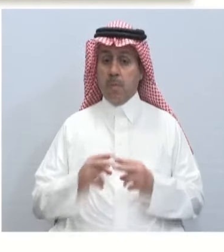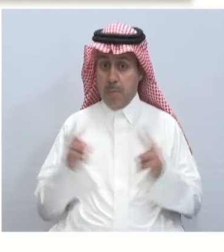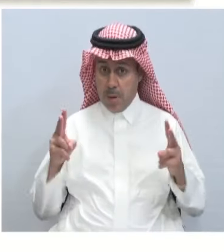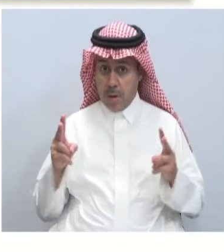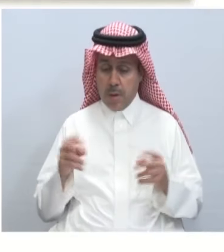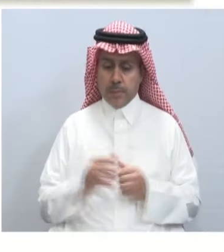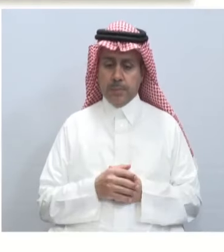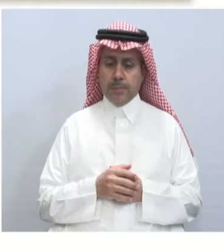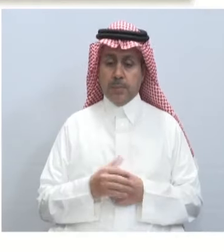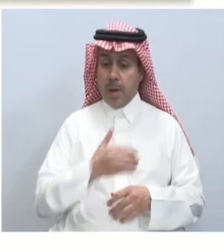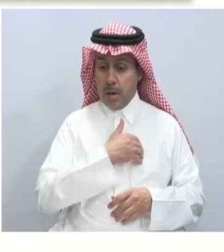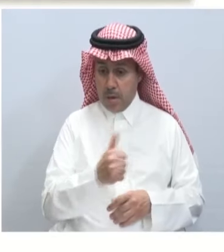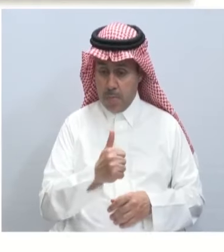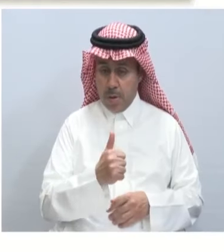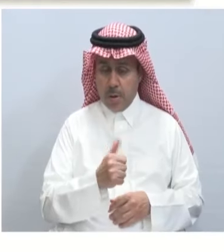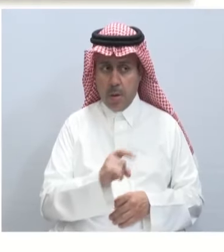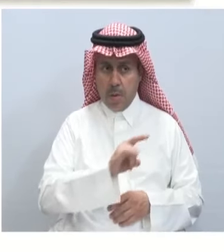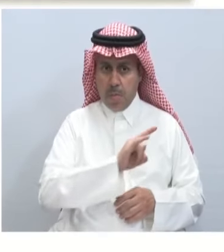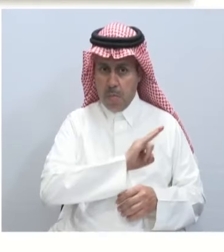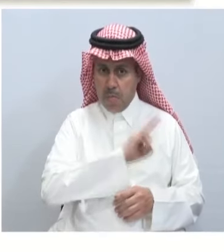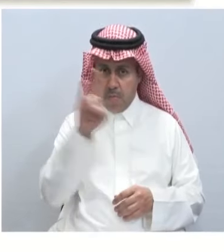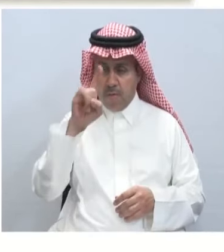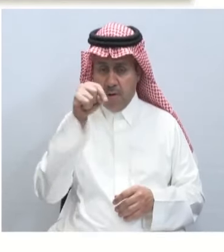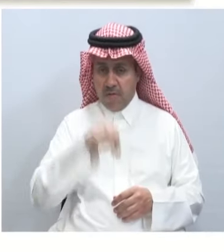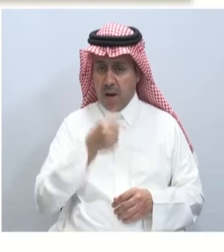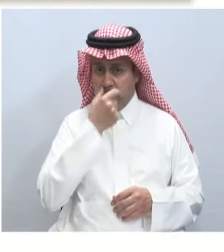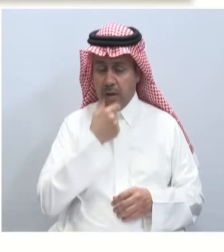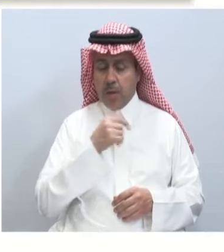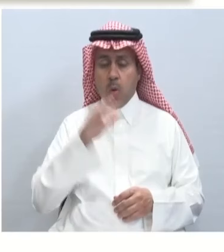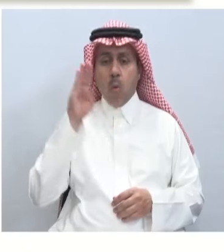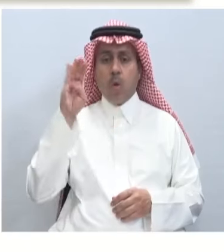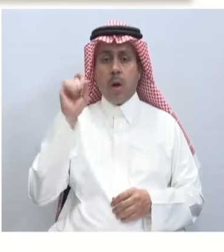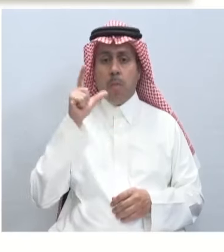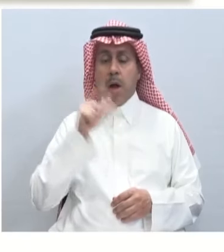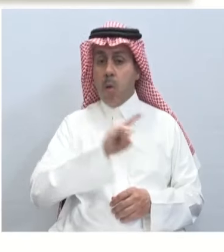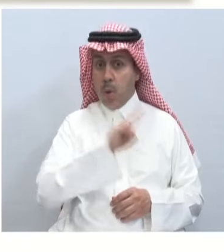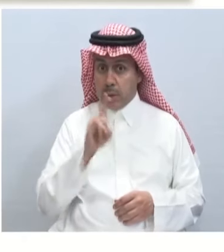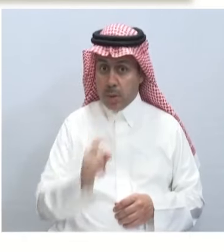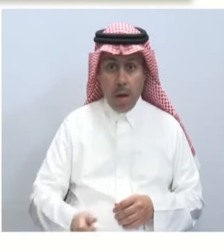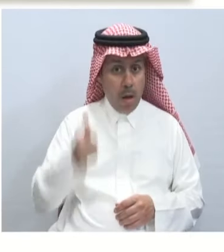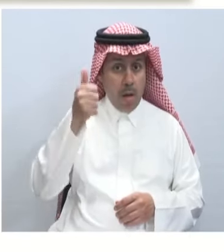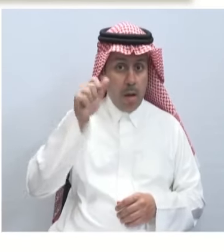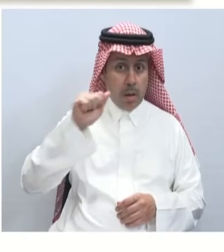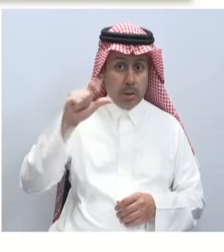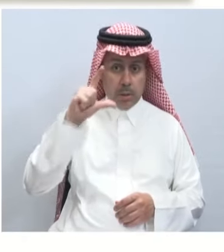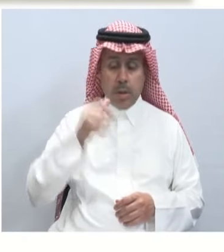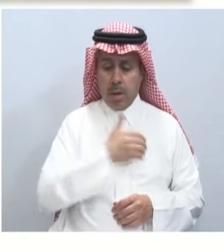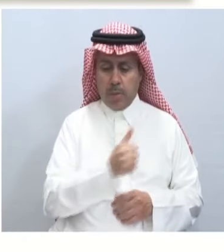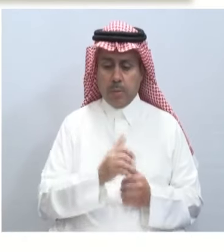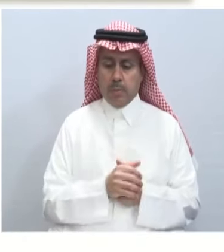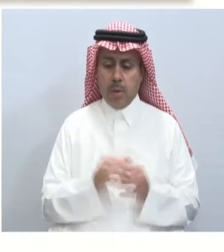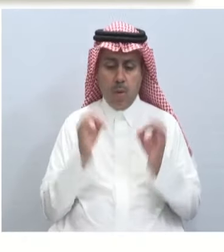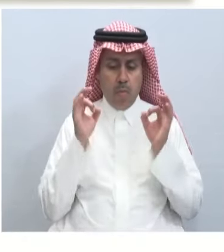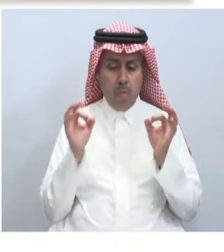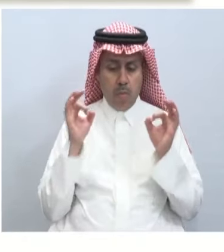ابنائي قلنا بان الايمان المنفي في الحديث هو كماله وليس اصل الايمان وهذه النقطه قلنا انها في غايه